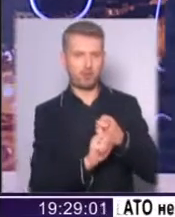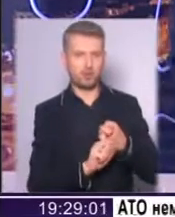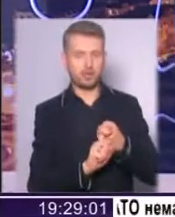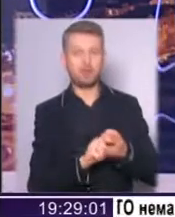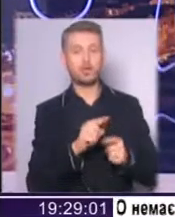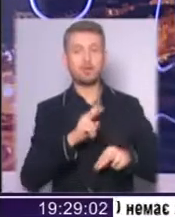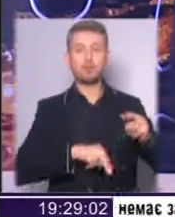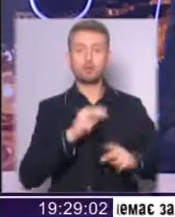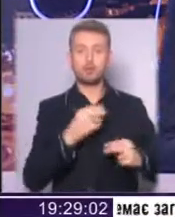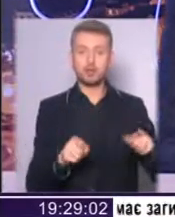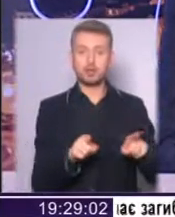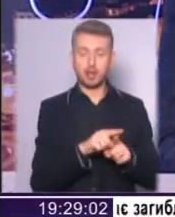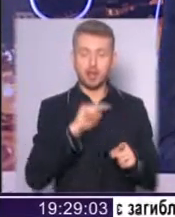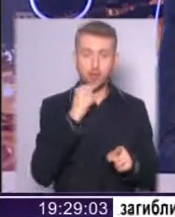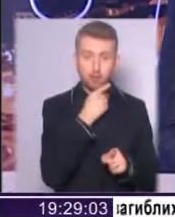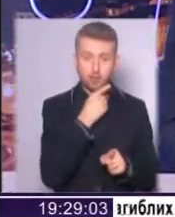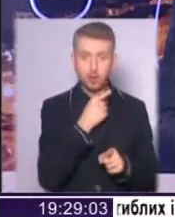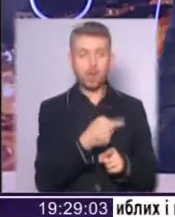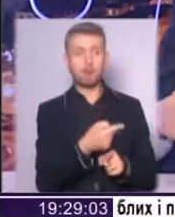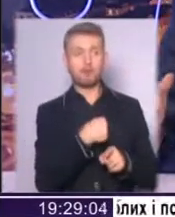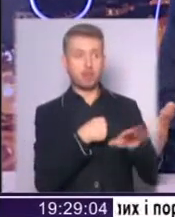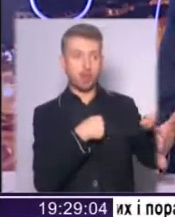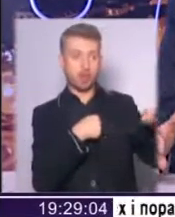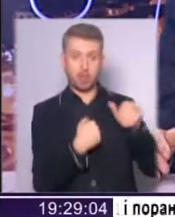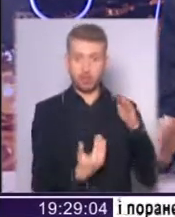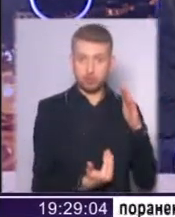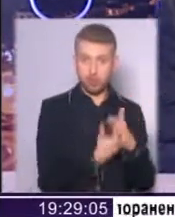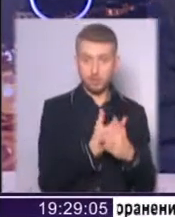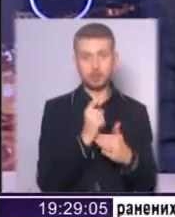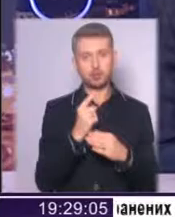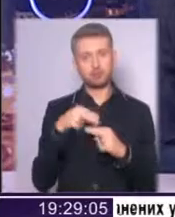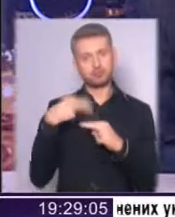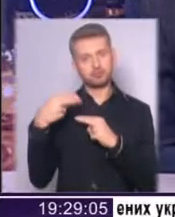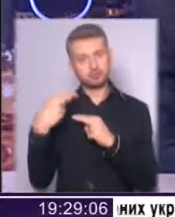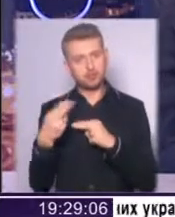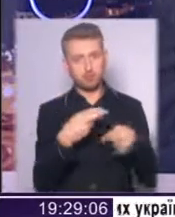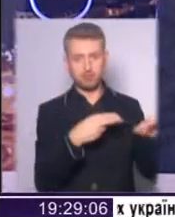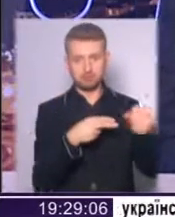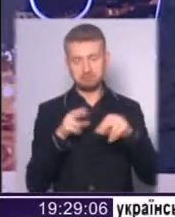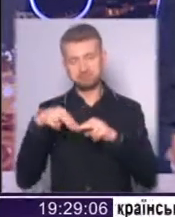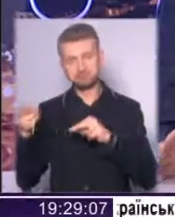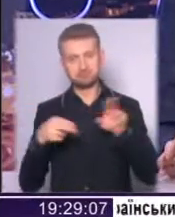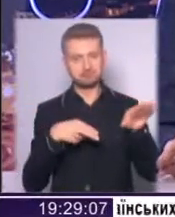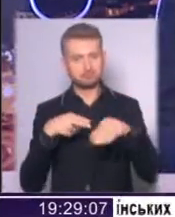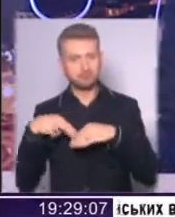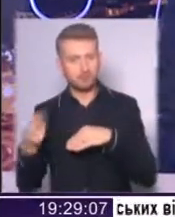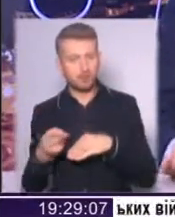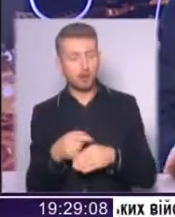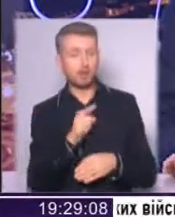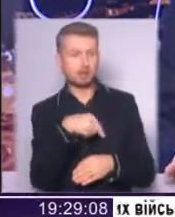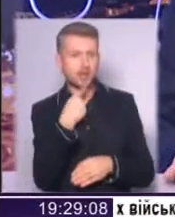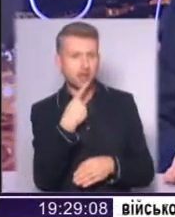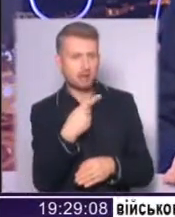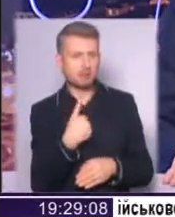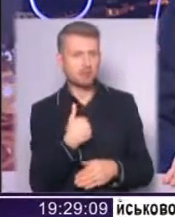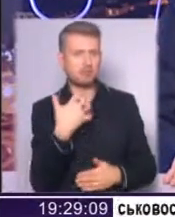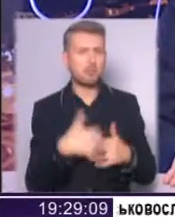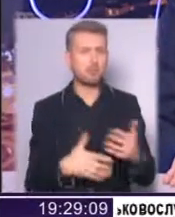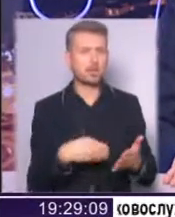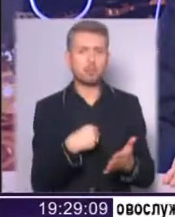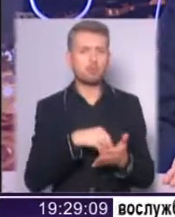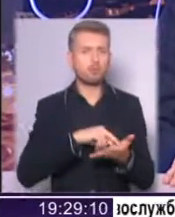що ми пропонували. На жаль, це парламент не підтримав. Тому що я хочу сказати, що сьогодні ми живемо дійсно на кредитній голці.